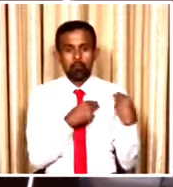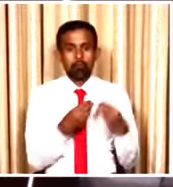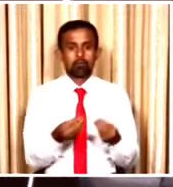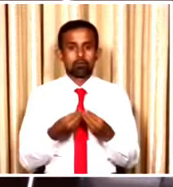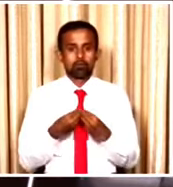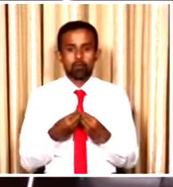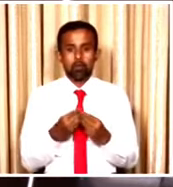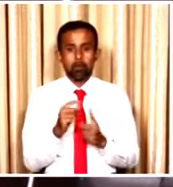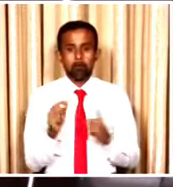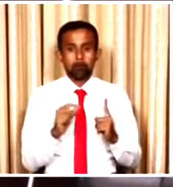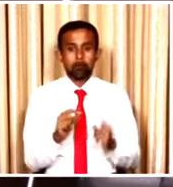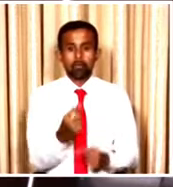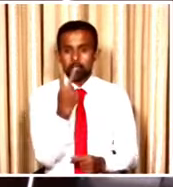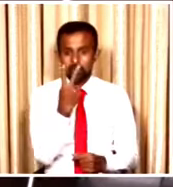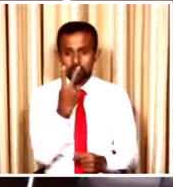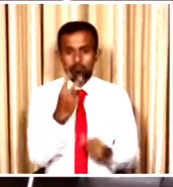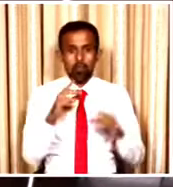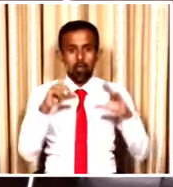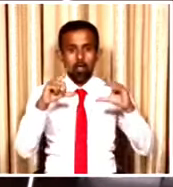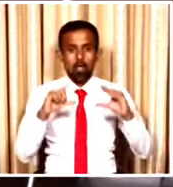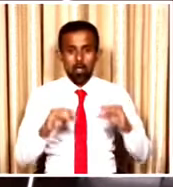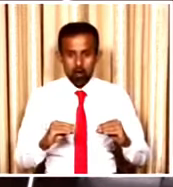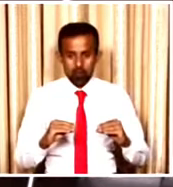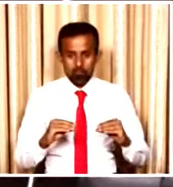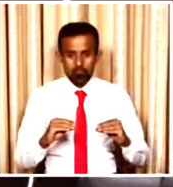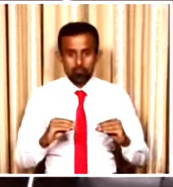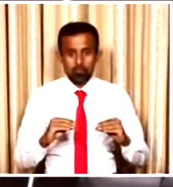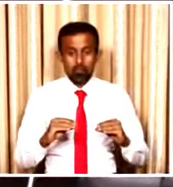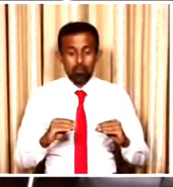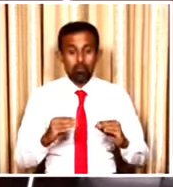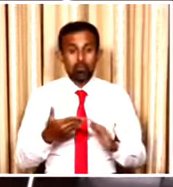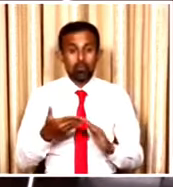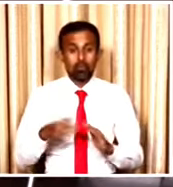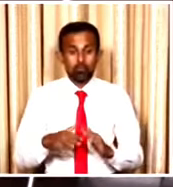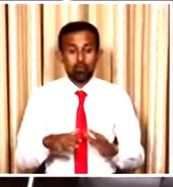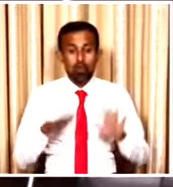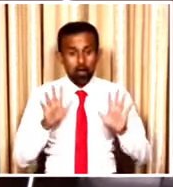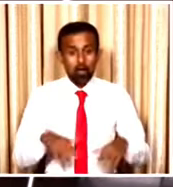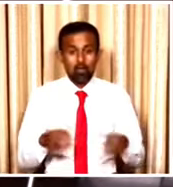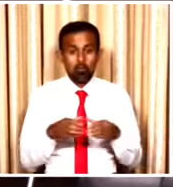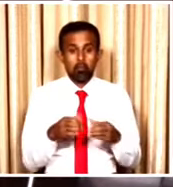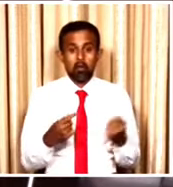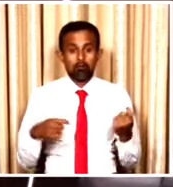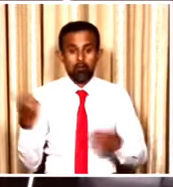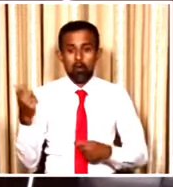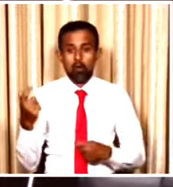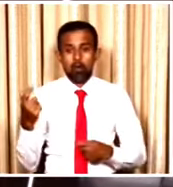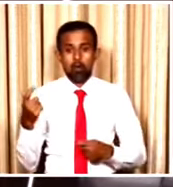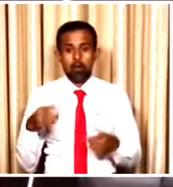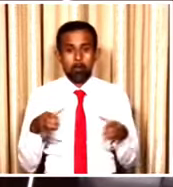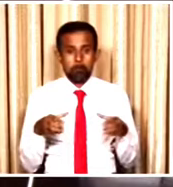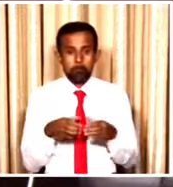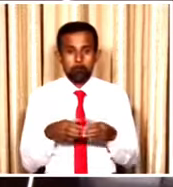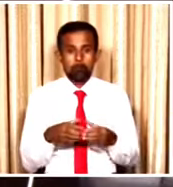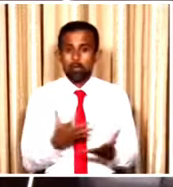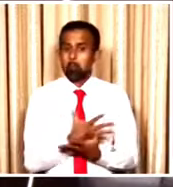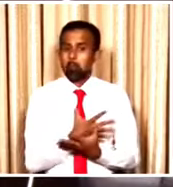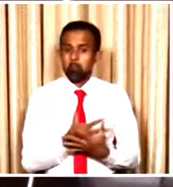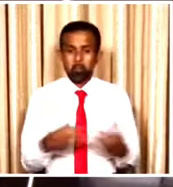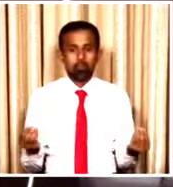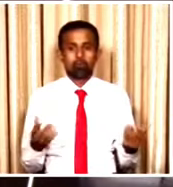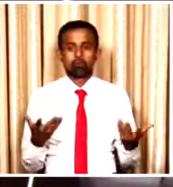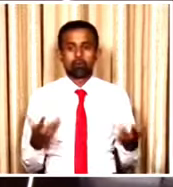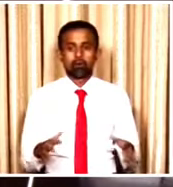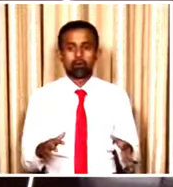බාරගත්තේ. මන්ත්‍රීවරු දෙන්නට මේක අඩු කරා. ගම වට්ටෙත් නැති කර අවසානයේ පක්ෂය විකුණලා මේ පක්ෂය නැත්තට නැති කරලා